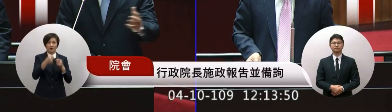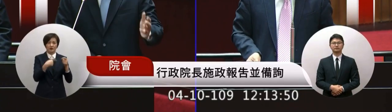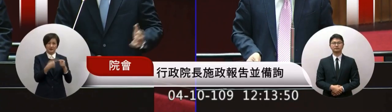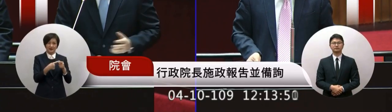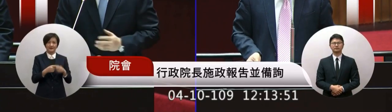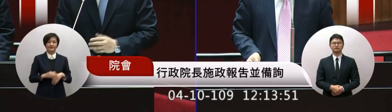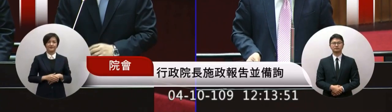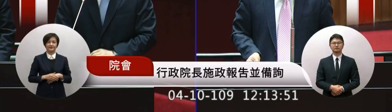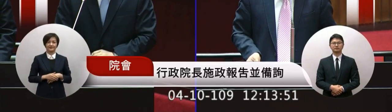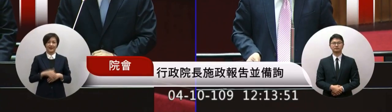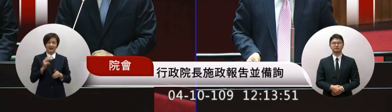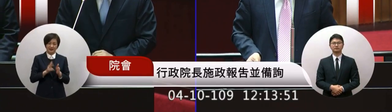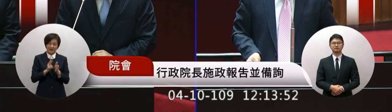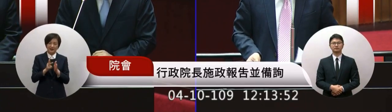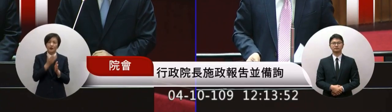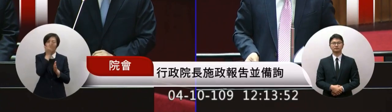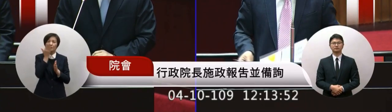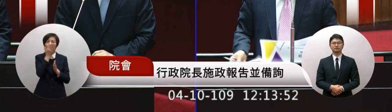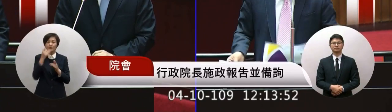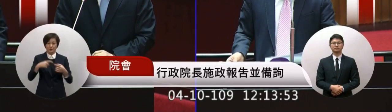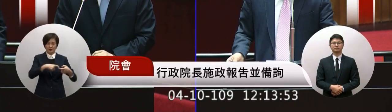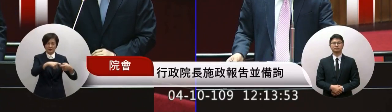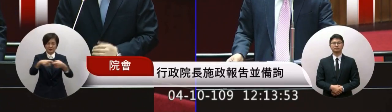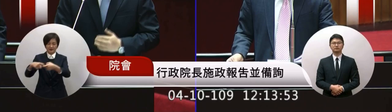联起我们台湾各地